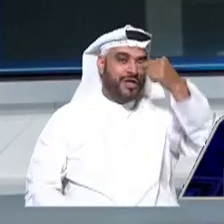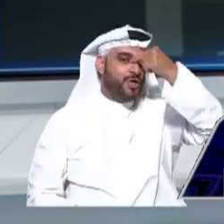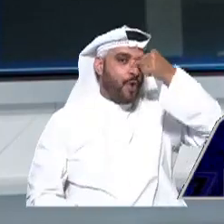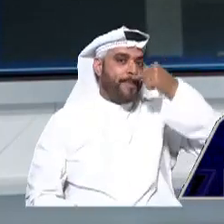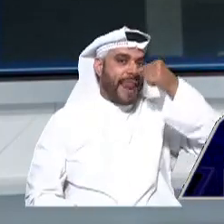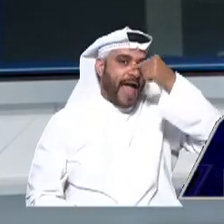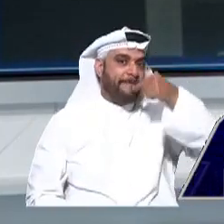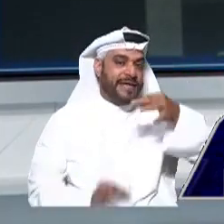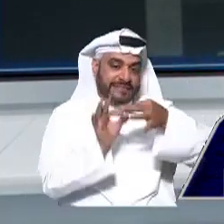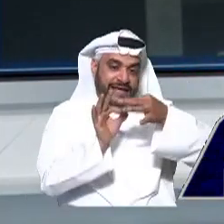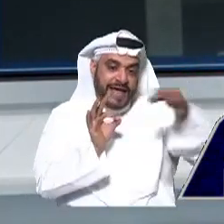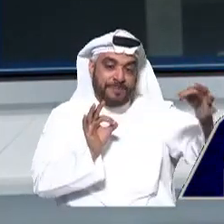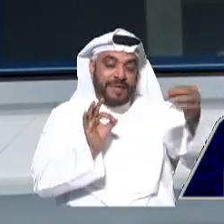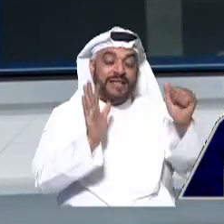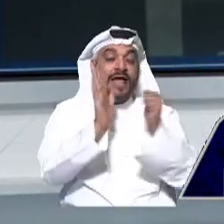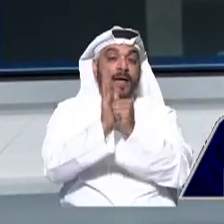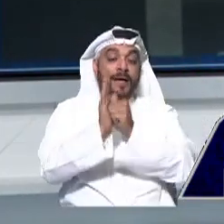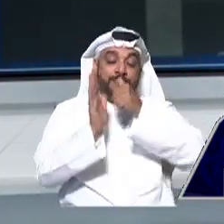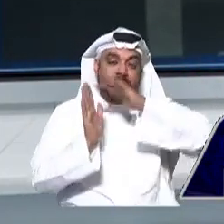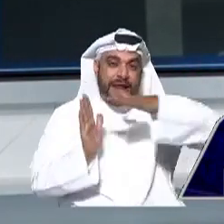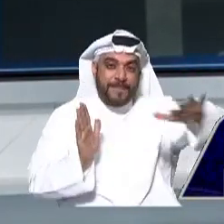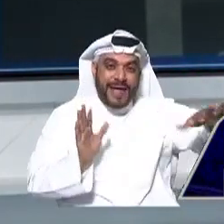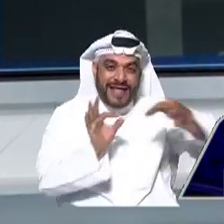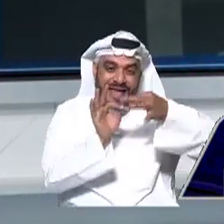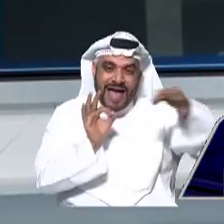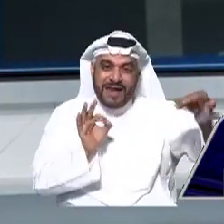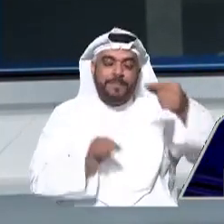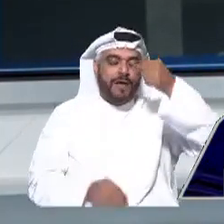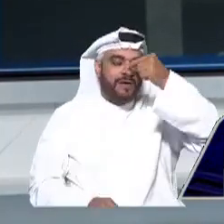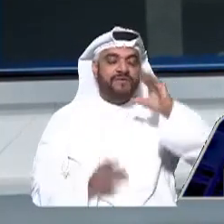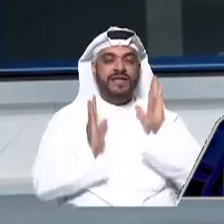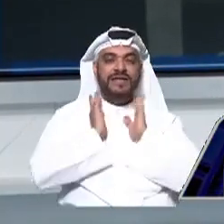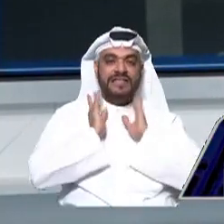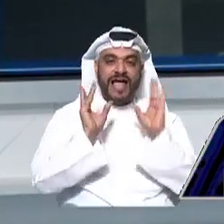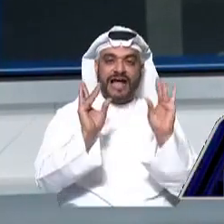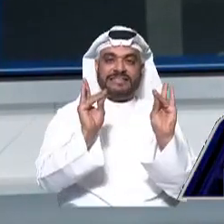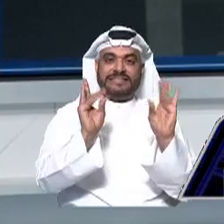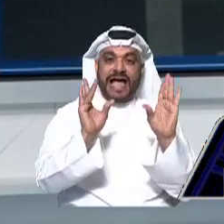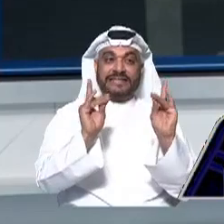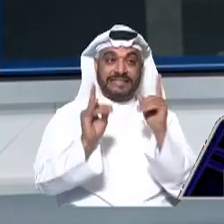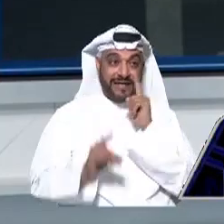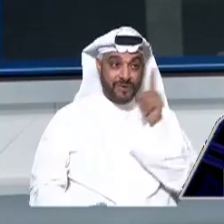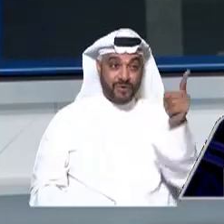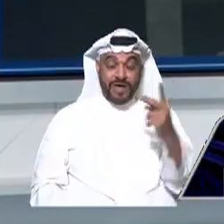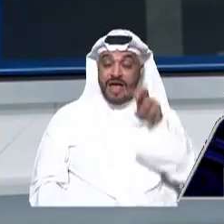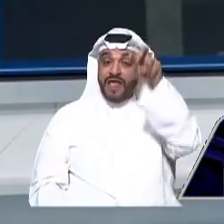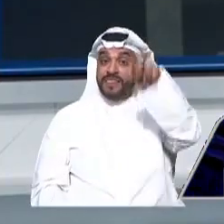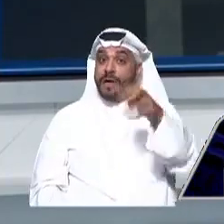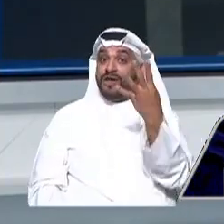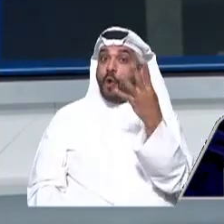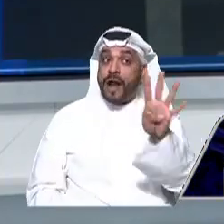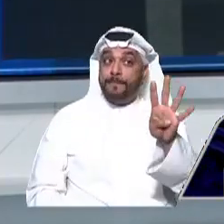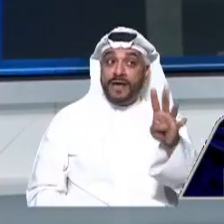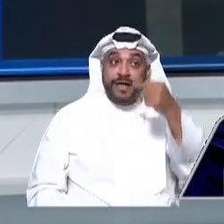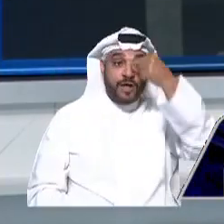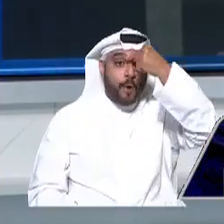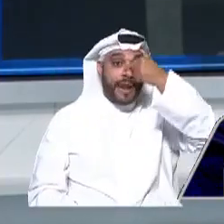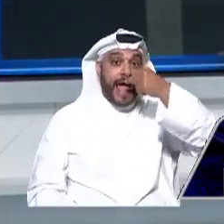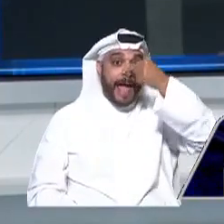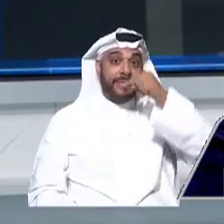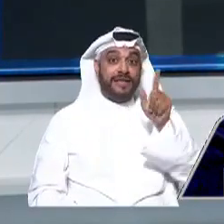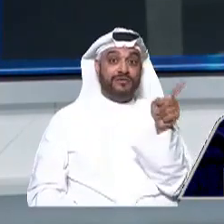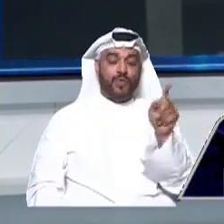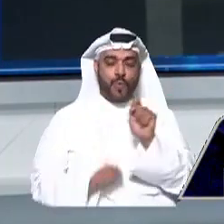الساحلية ابتداء من يوم الخميس، مع 48 إلى 47 درجة مئوية لأعلى حرارة، 36 إلى 35